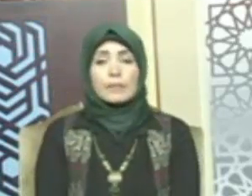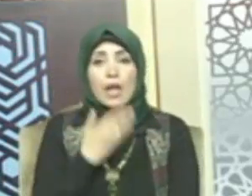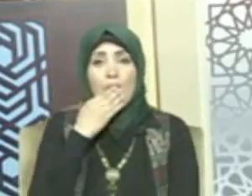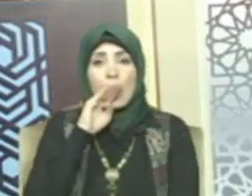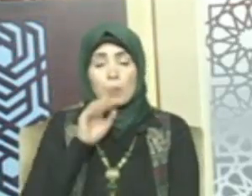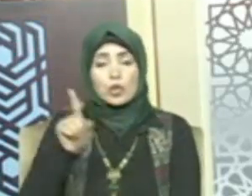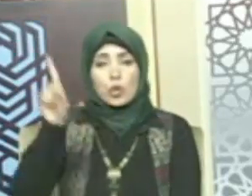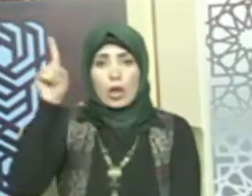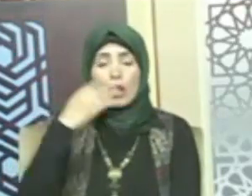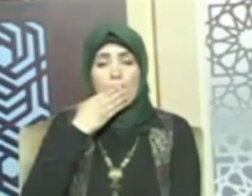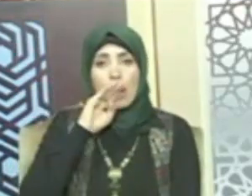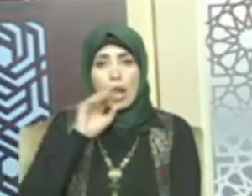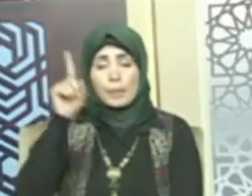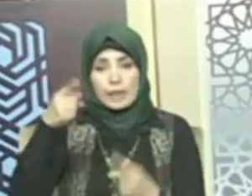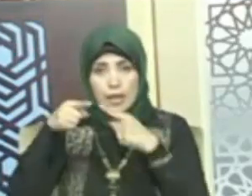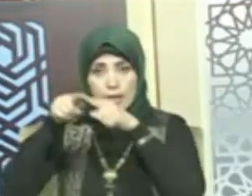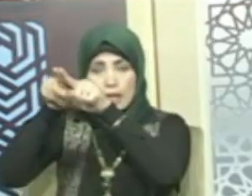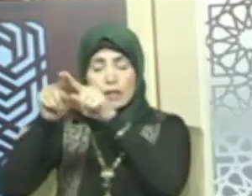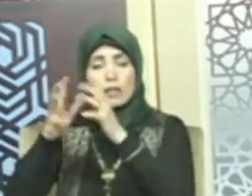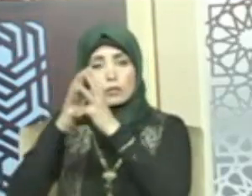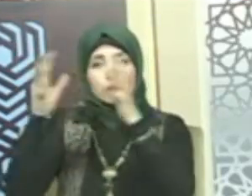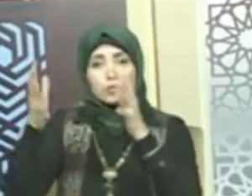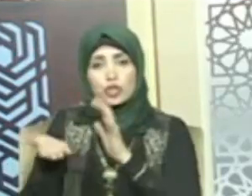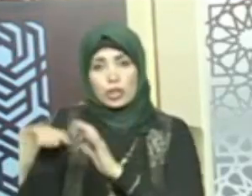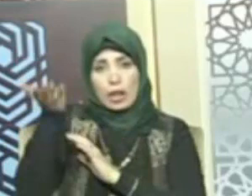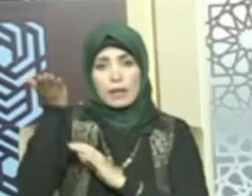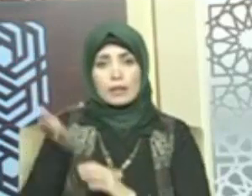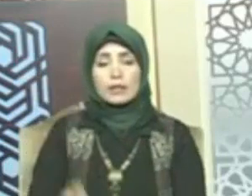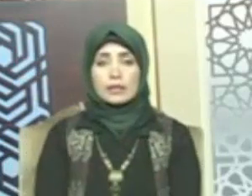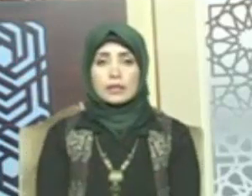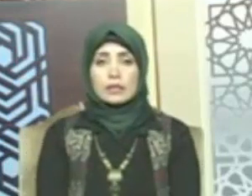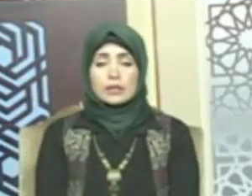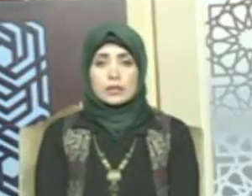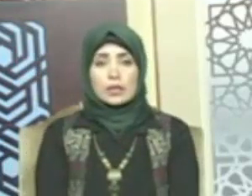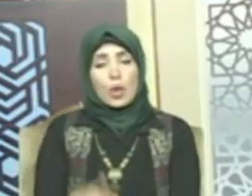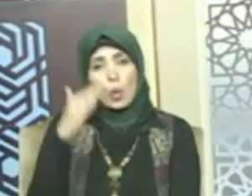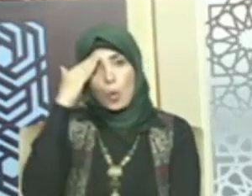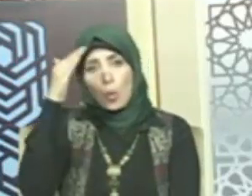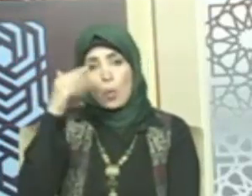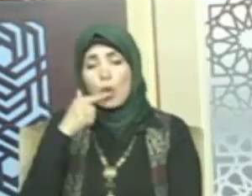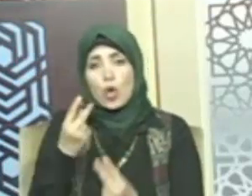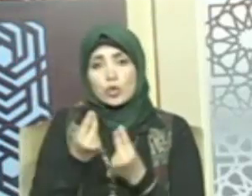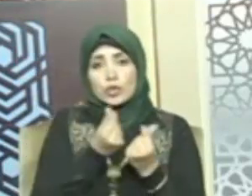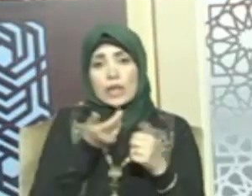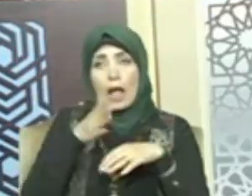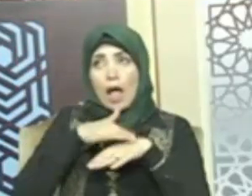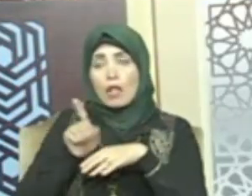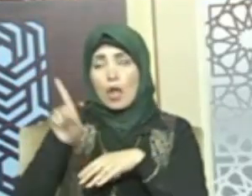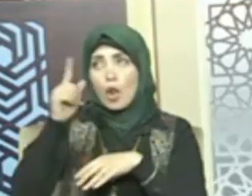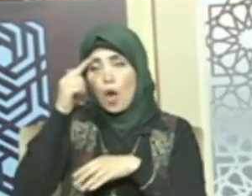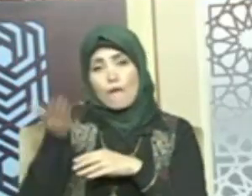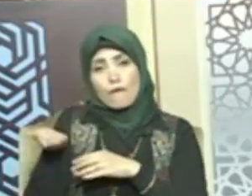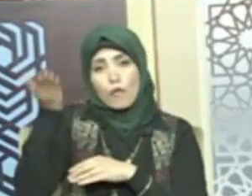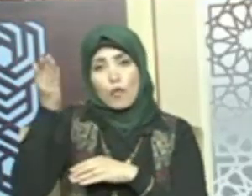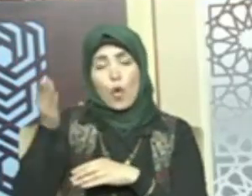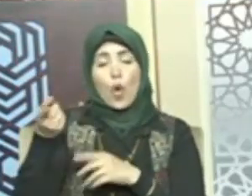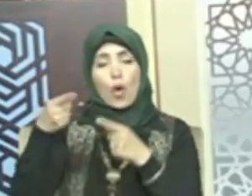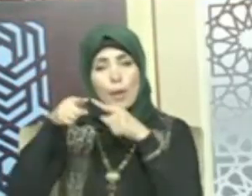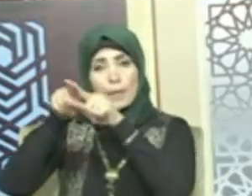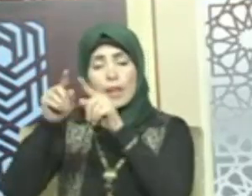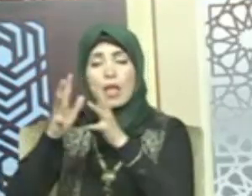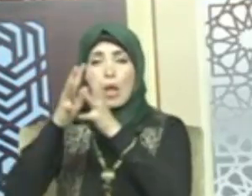أحمدك اللهم حمدا يليق بجلالك، وأثني عليك ثناء